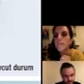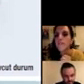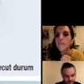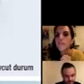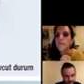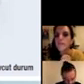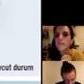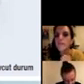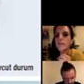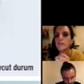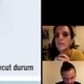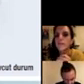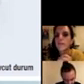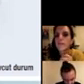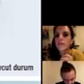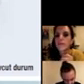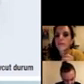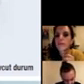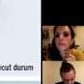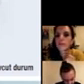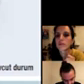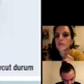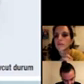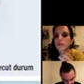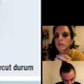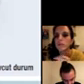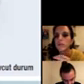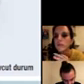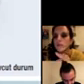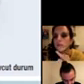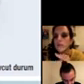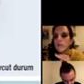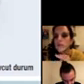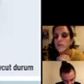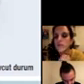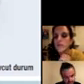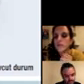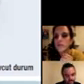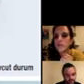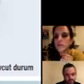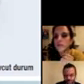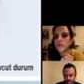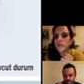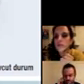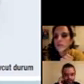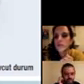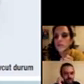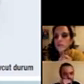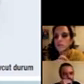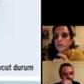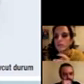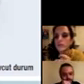yaratacak şekilde de müdahale ederek yaya alanlarını arttıran bir müdahaleyle, acil